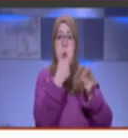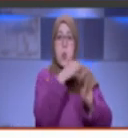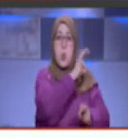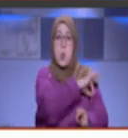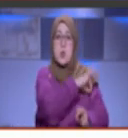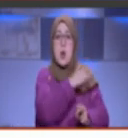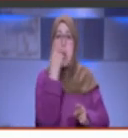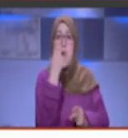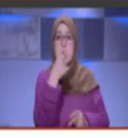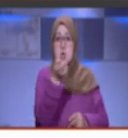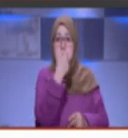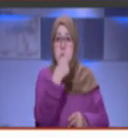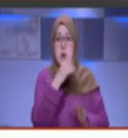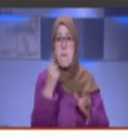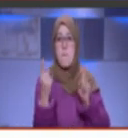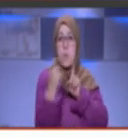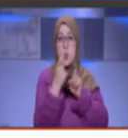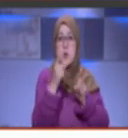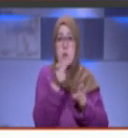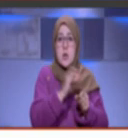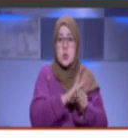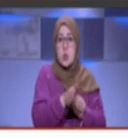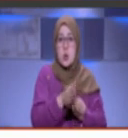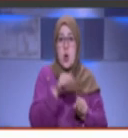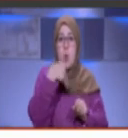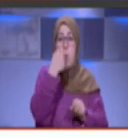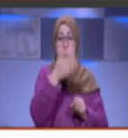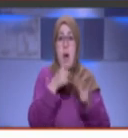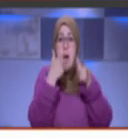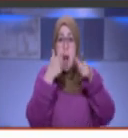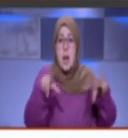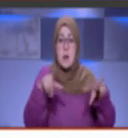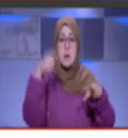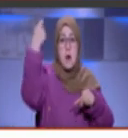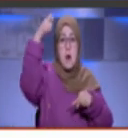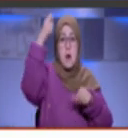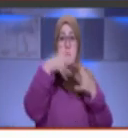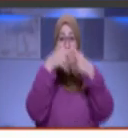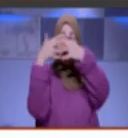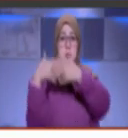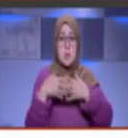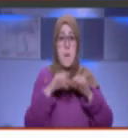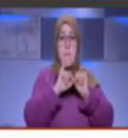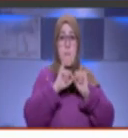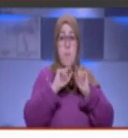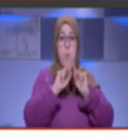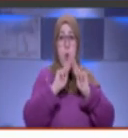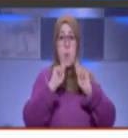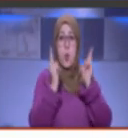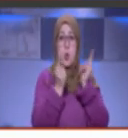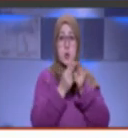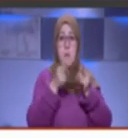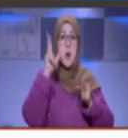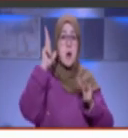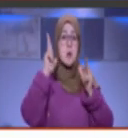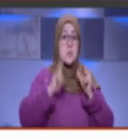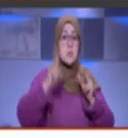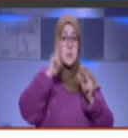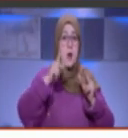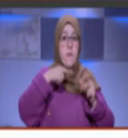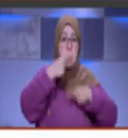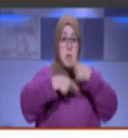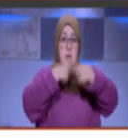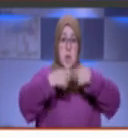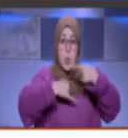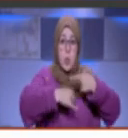10 عقاقير مضادة لفيروس كورونا. وأعلن ترامب خلال المؤتمر الصحفي اليومي عزمه تعليق المساهمة الأمريكية في